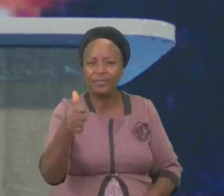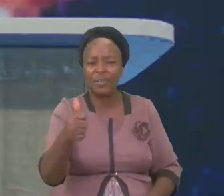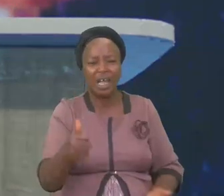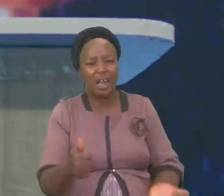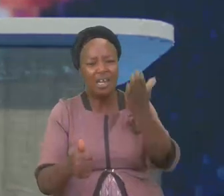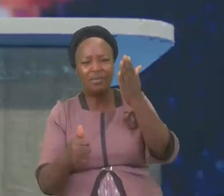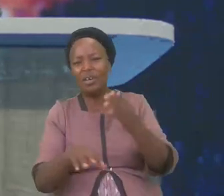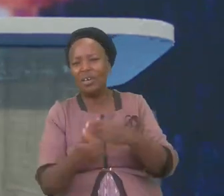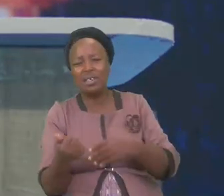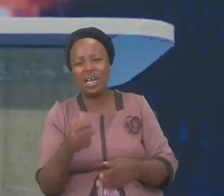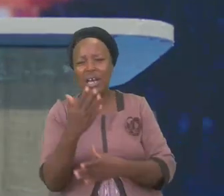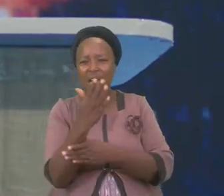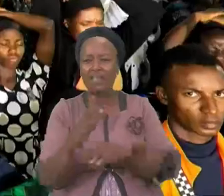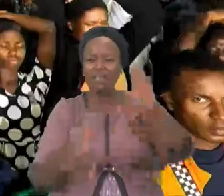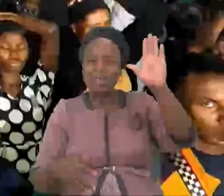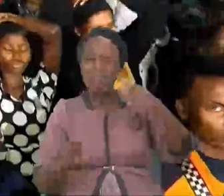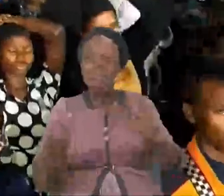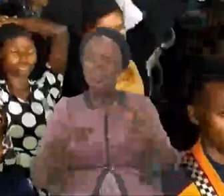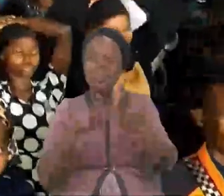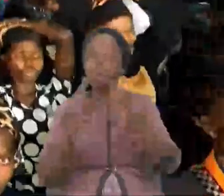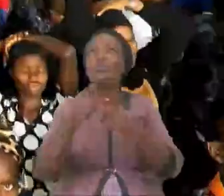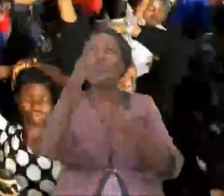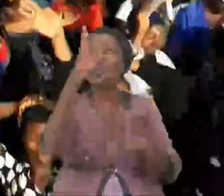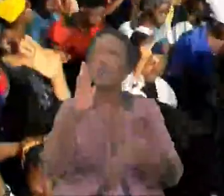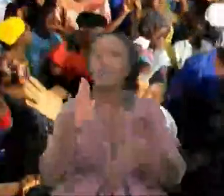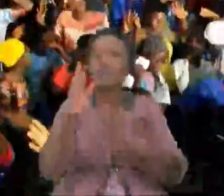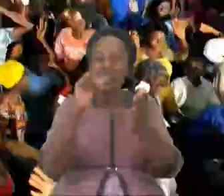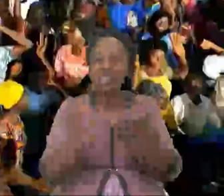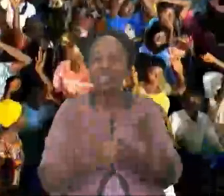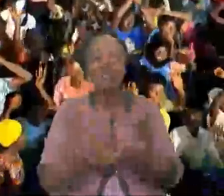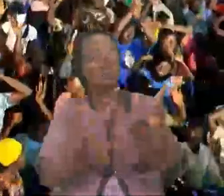Et lève la deuxième main. Indiquant à Dieu